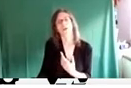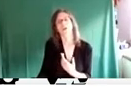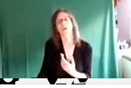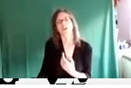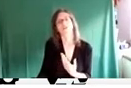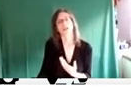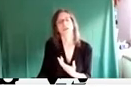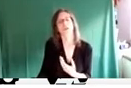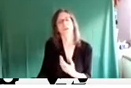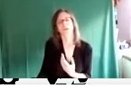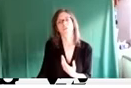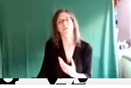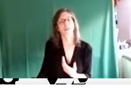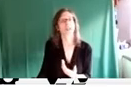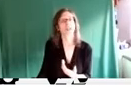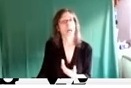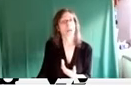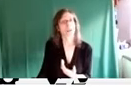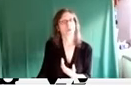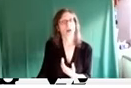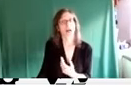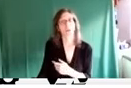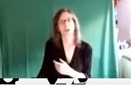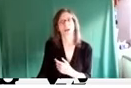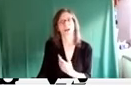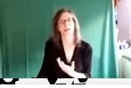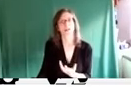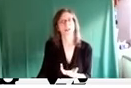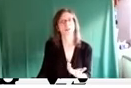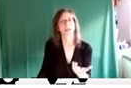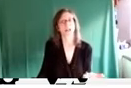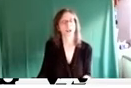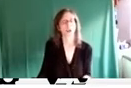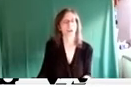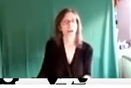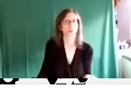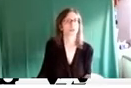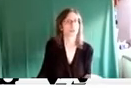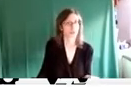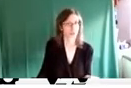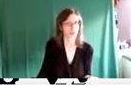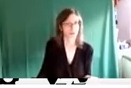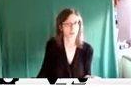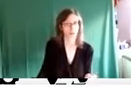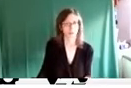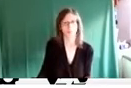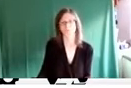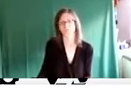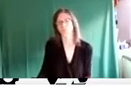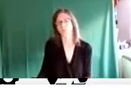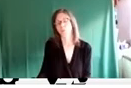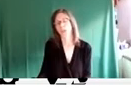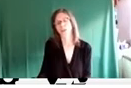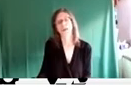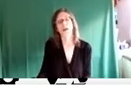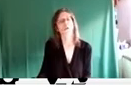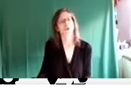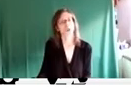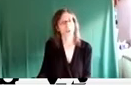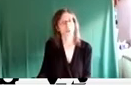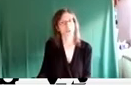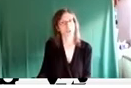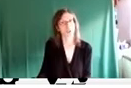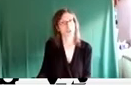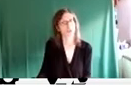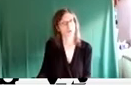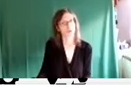en français, on va dire findable, c'est-à-dire facilement trouvable, accessible, interopérable, réutilisable. Dans le